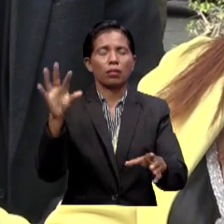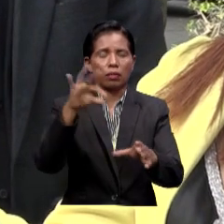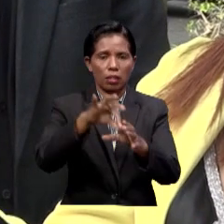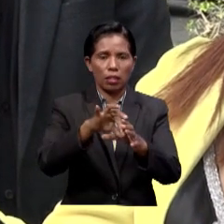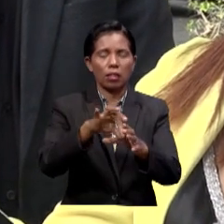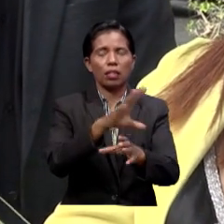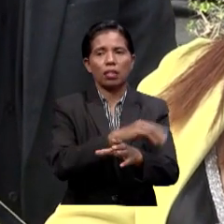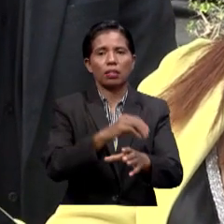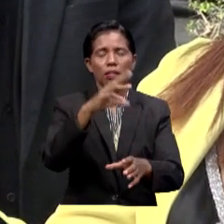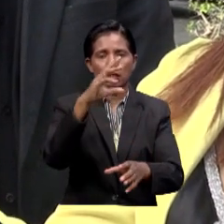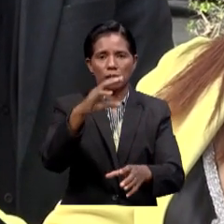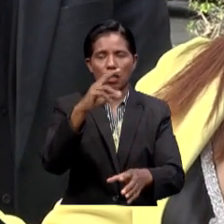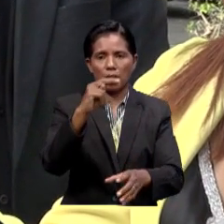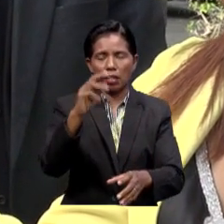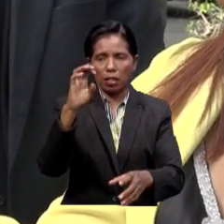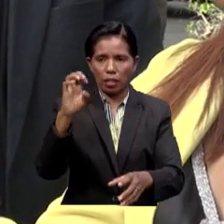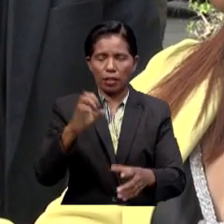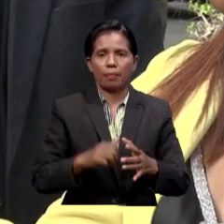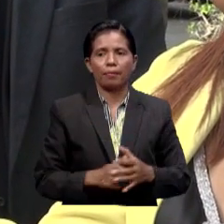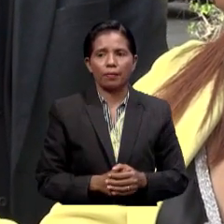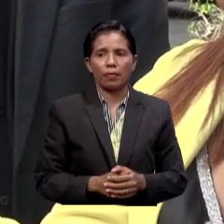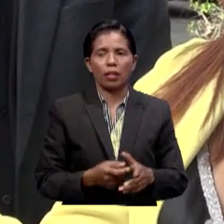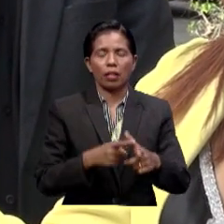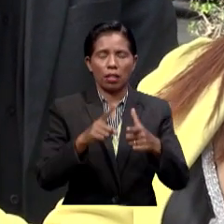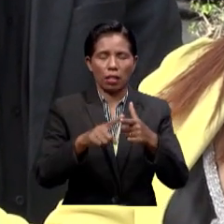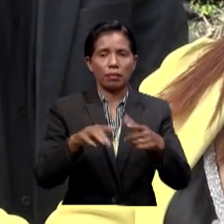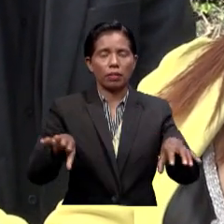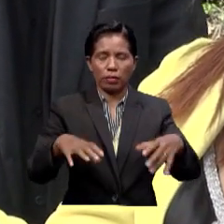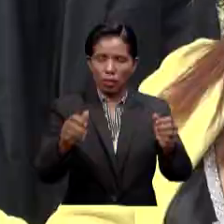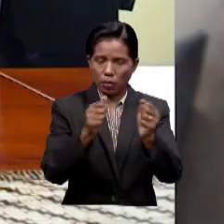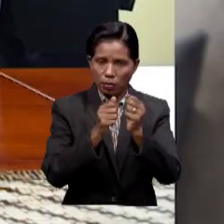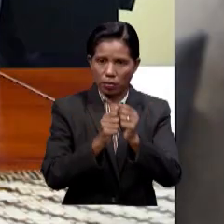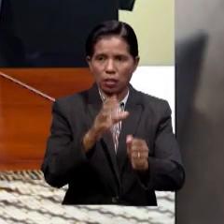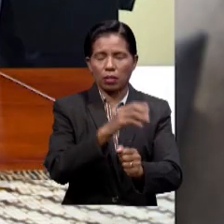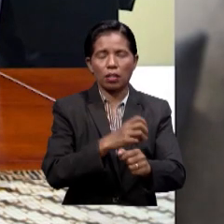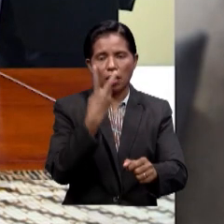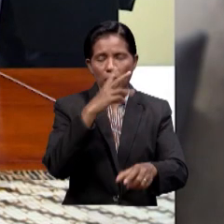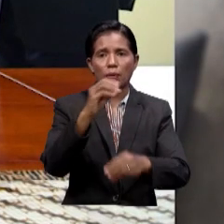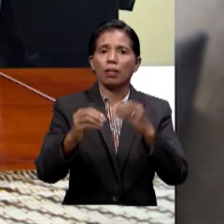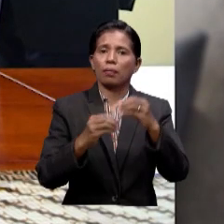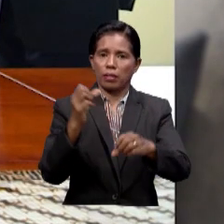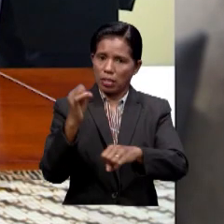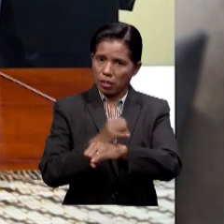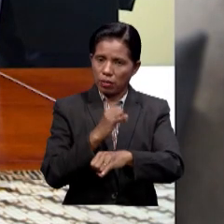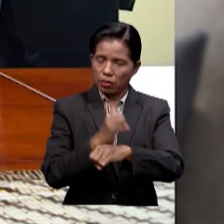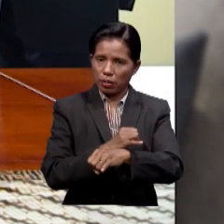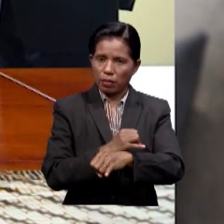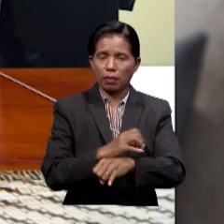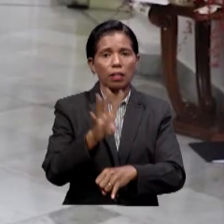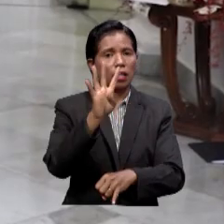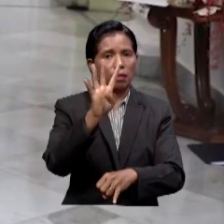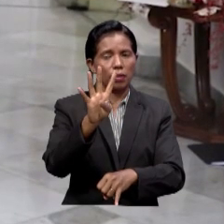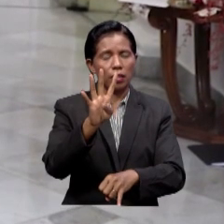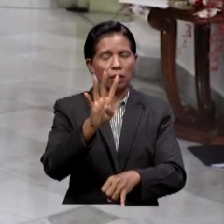dan CNE. Yang ketiga, MOU kerjasama teknik perindustrian. Yang keempat, MOU